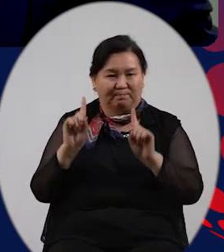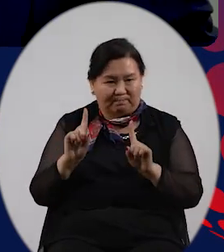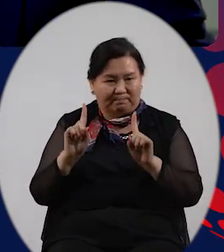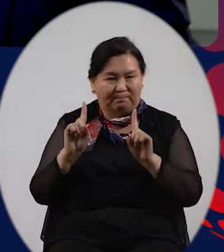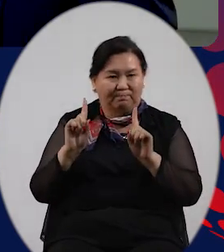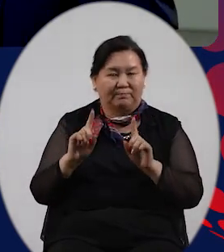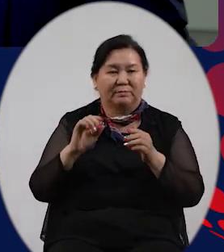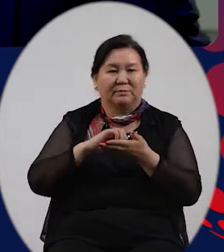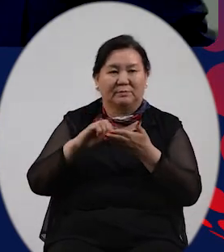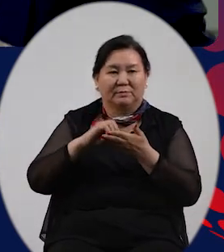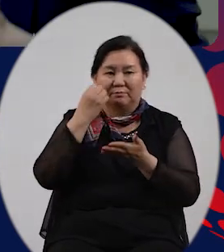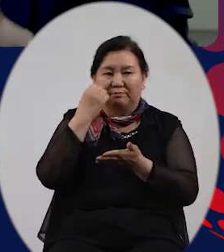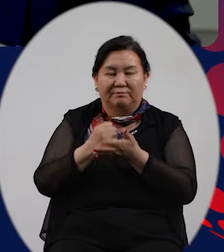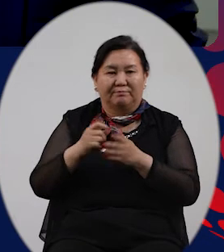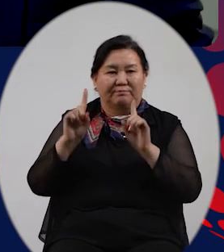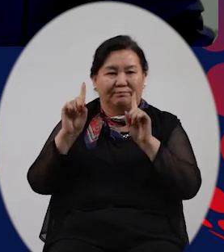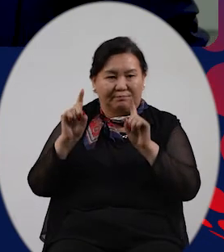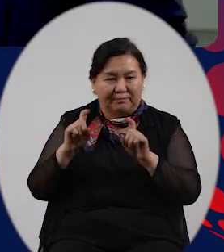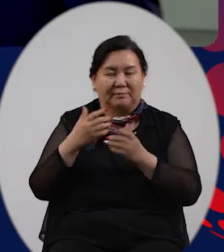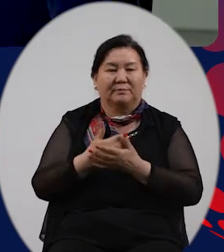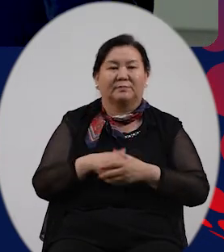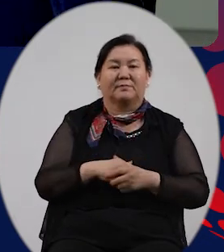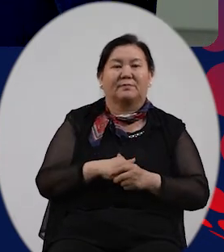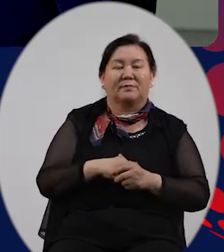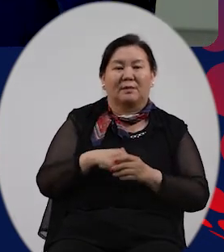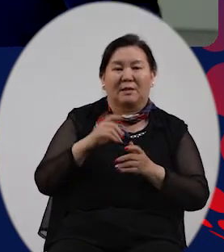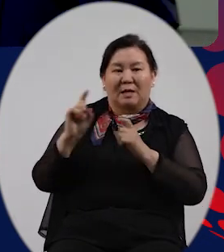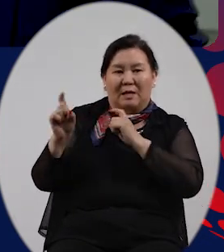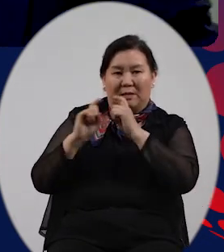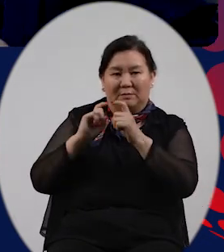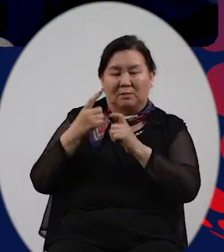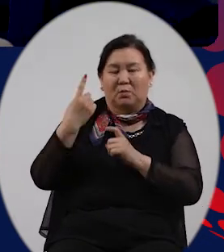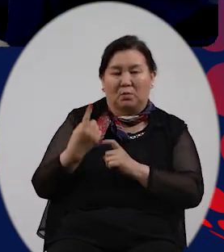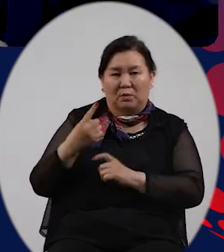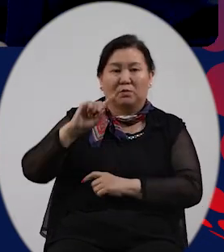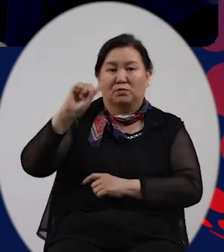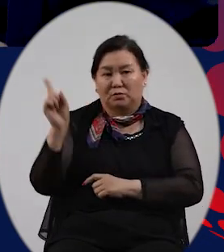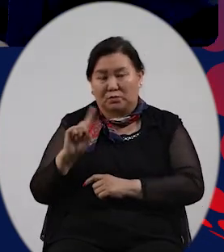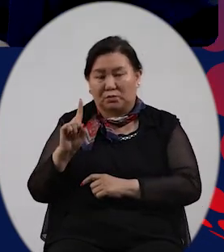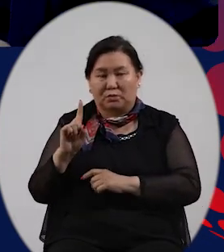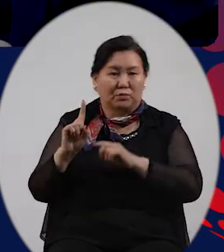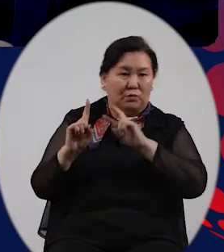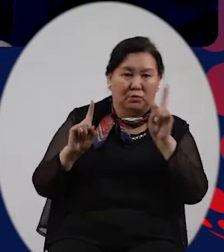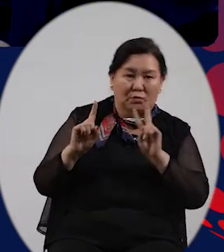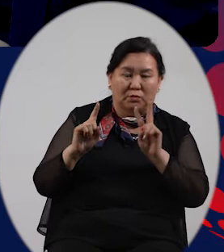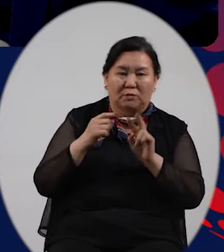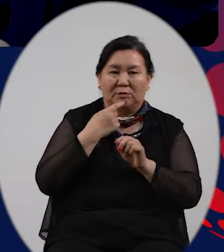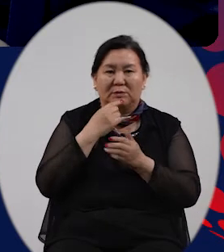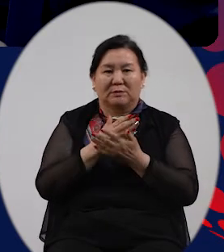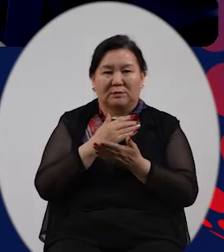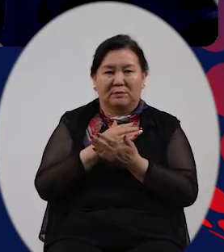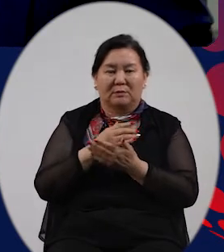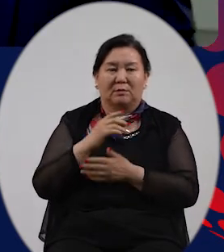бол баталгаажуулаад танилцуулаад явчна гэсэн үг. За харилцагч хүлэн зөвшөөрч ин үгүй юу гэдэгт дээр бас асуудалтай. За энэ